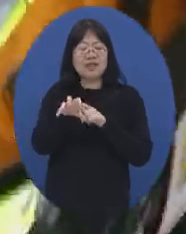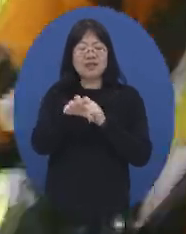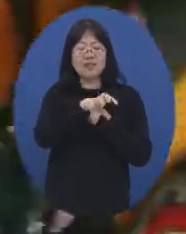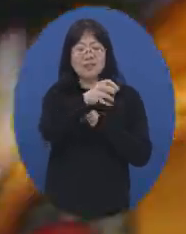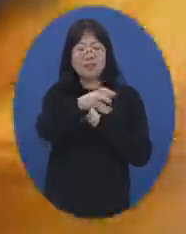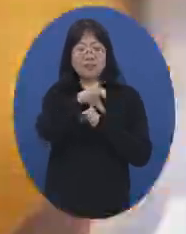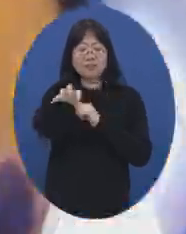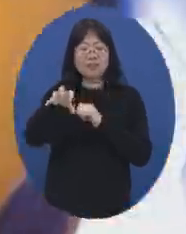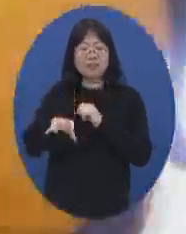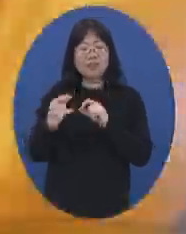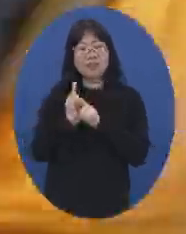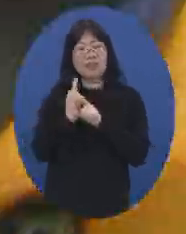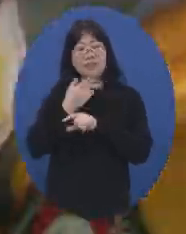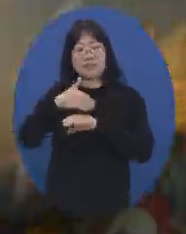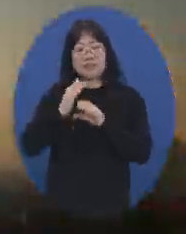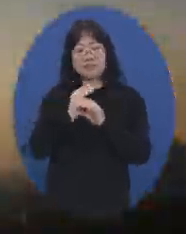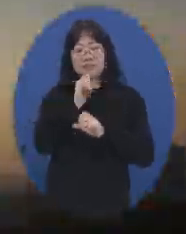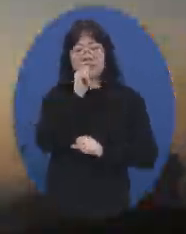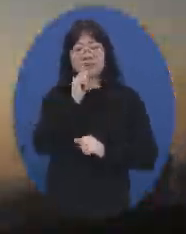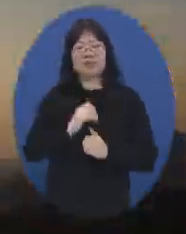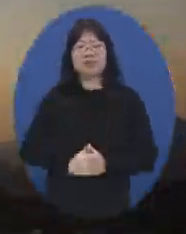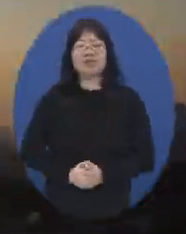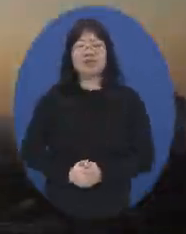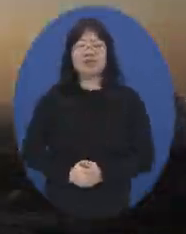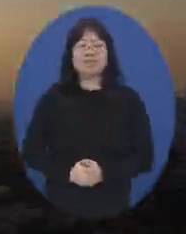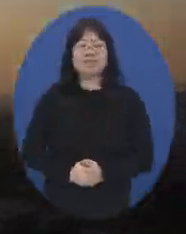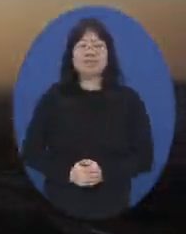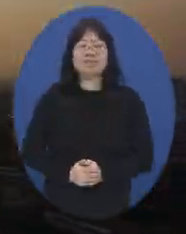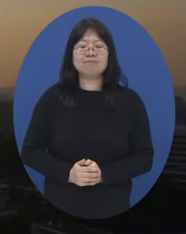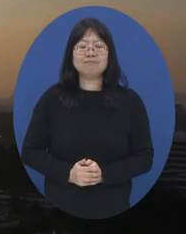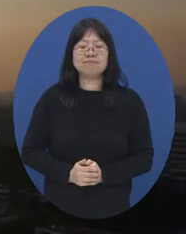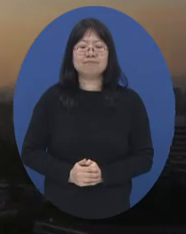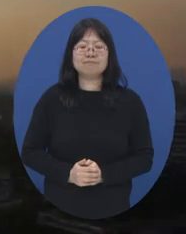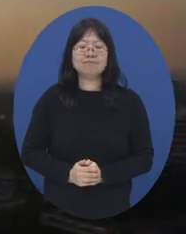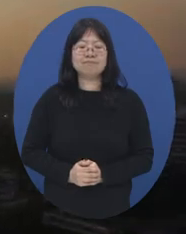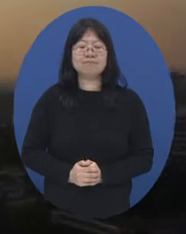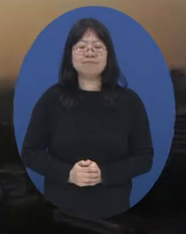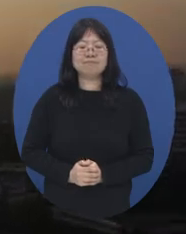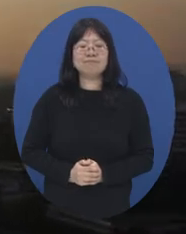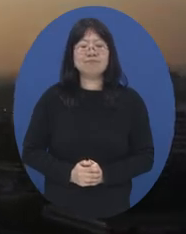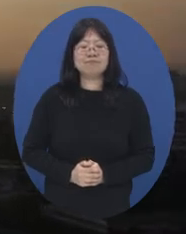주 헬기장 등을 보완해 나갈 계획입니다. 경기CTV 최창순입니다.